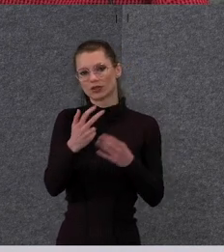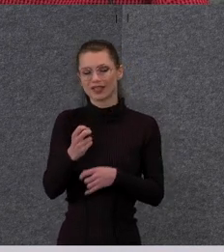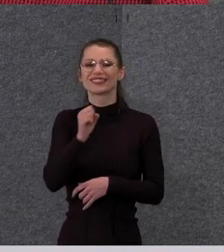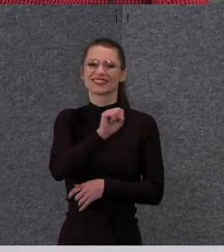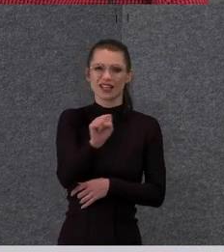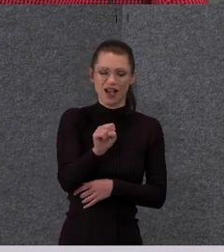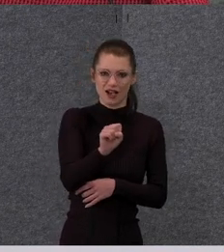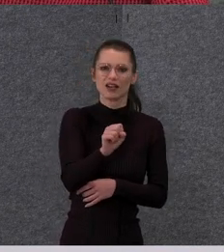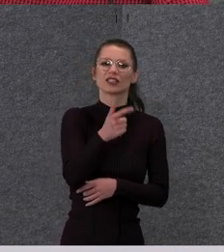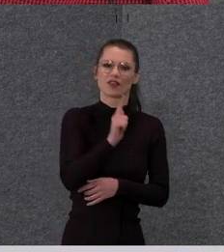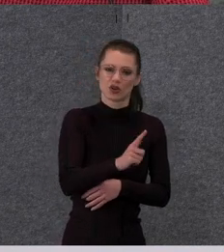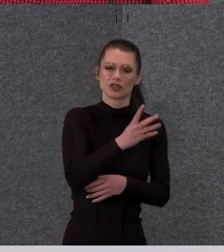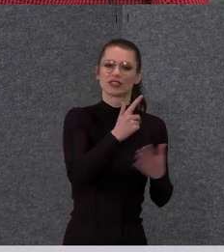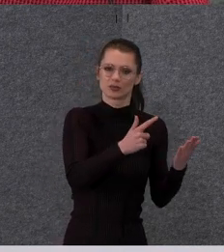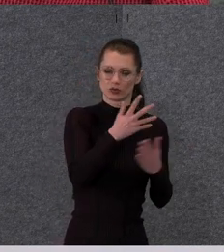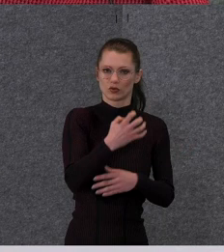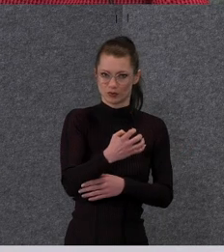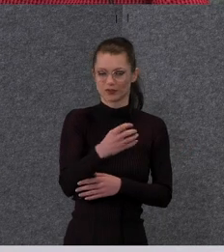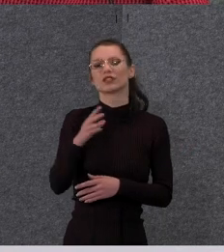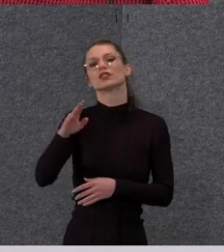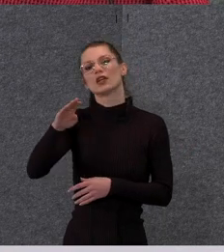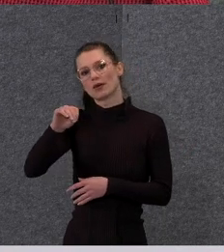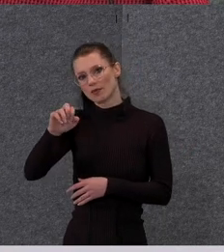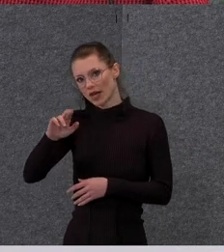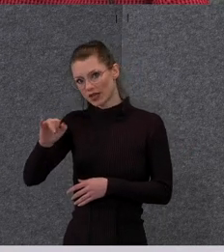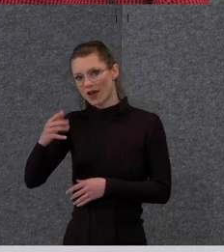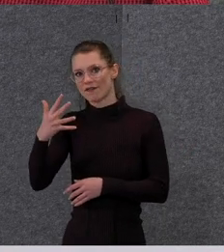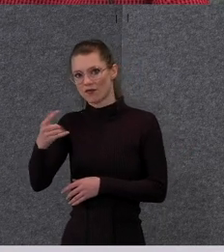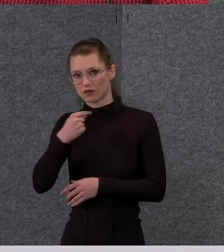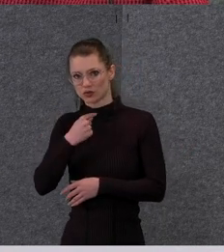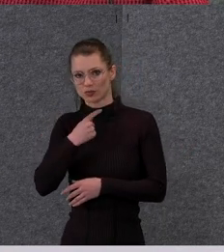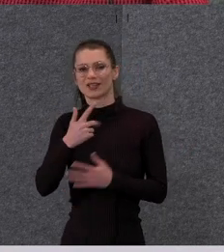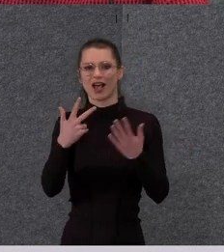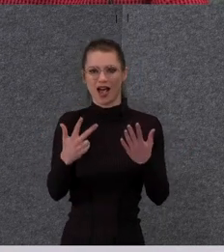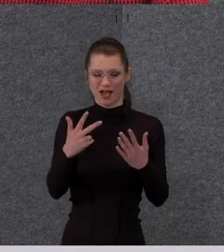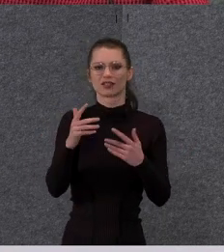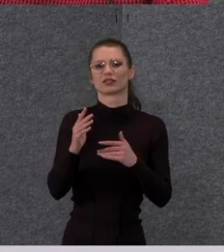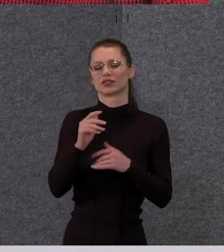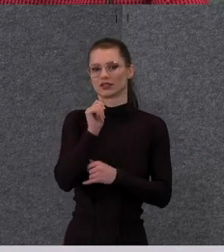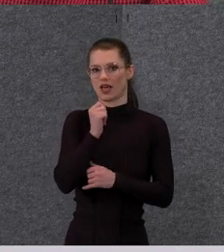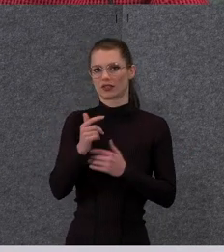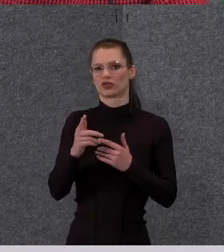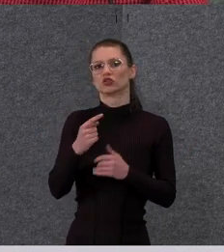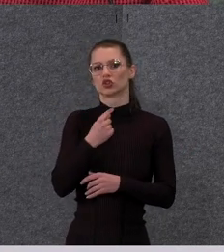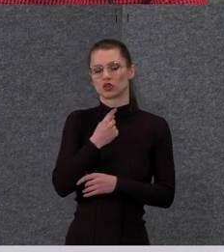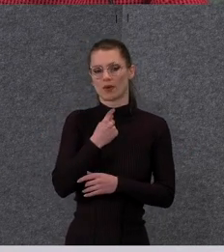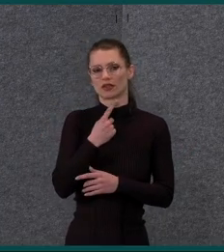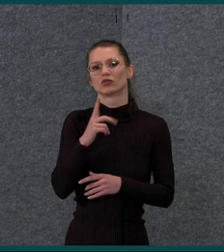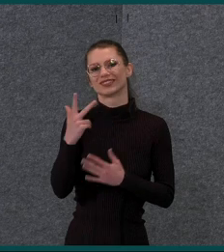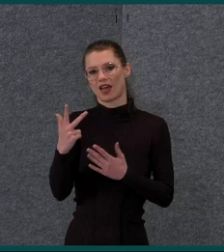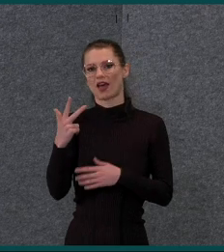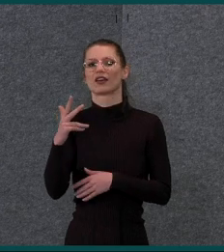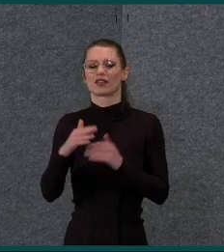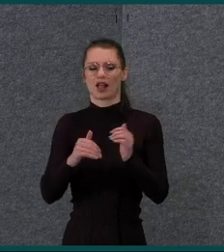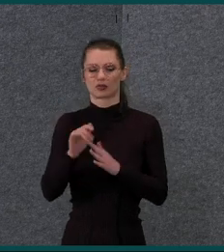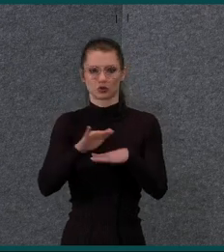entfielen 257 Stimmen, auf Maria 5 Stimmen bei 8 Nein-Stimmen und 3 Enthaltungen.